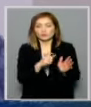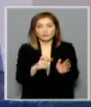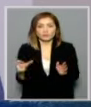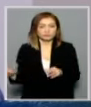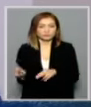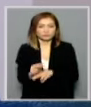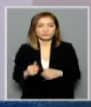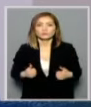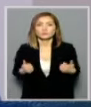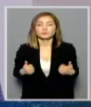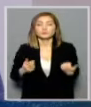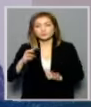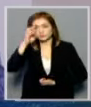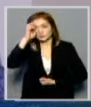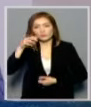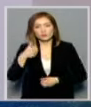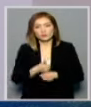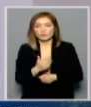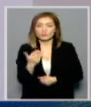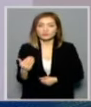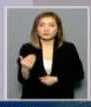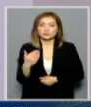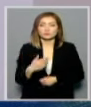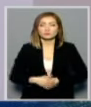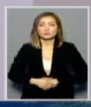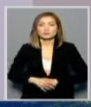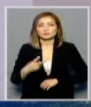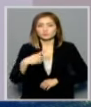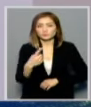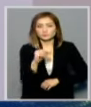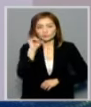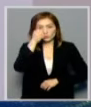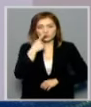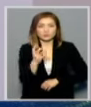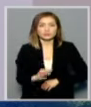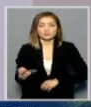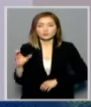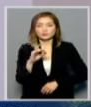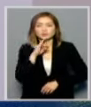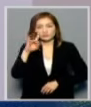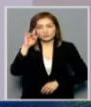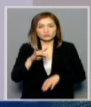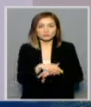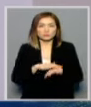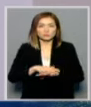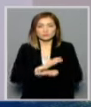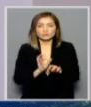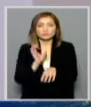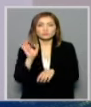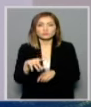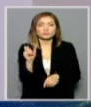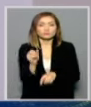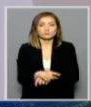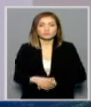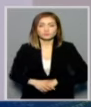тұр. Мемлекет басшысының 2021 жылғы 1 қыркүйекте Қазақстан халқына жолдауында